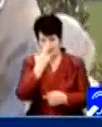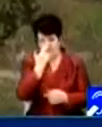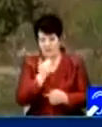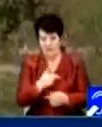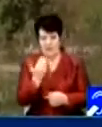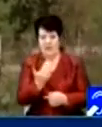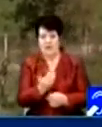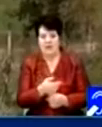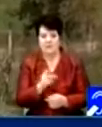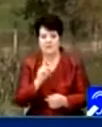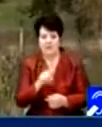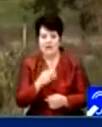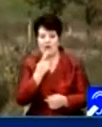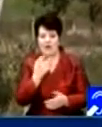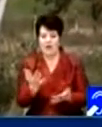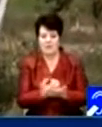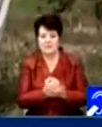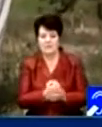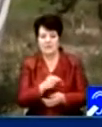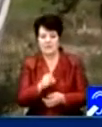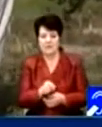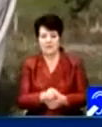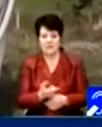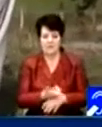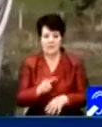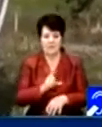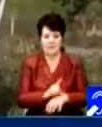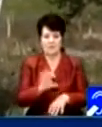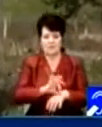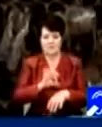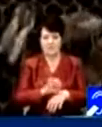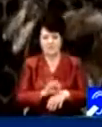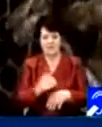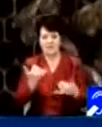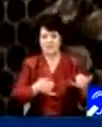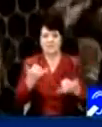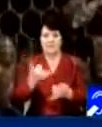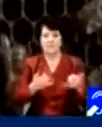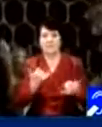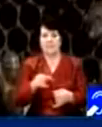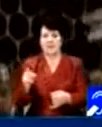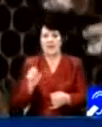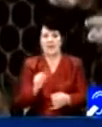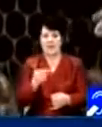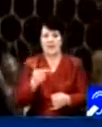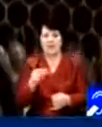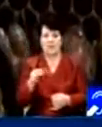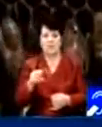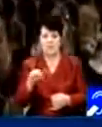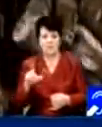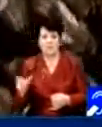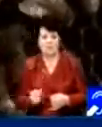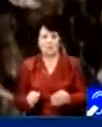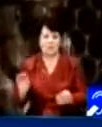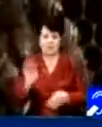harnicelor insecte. A observat că an de an acestea suferă tot mai mult din cauza pesticidelor folosite în agricultură. Așa că în fiecare vară își încarcă